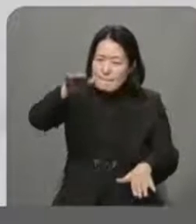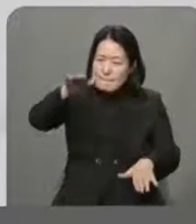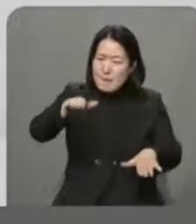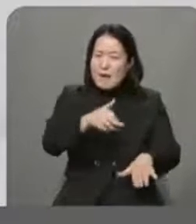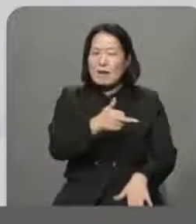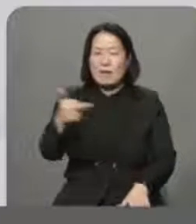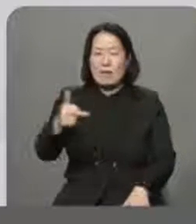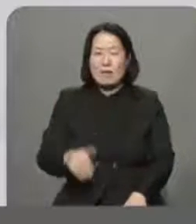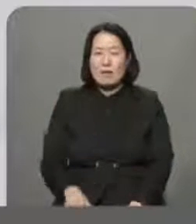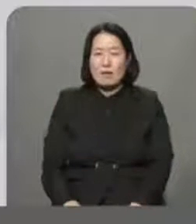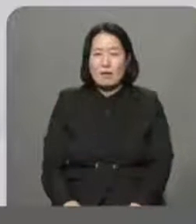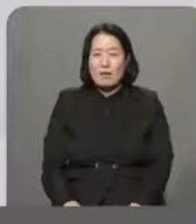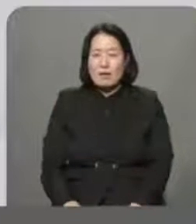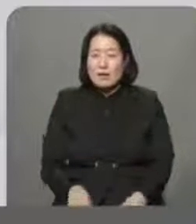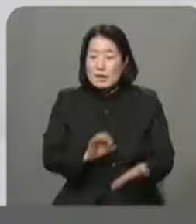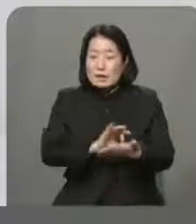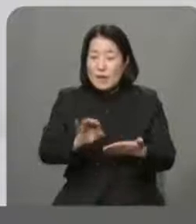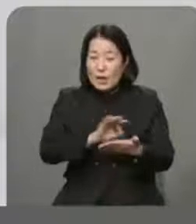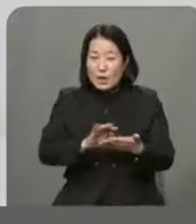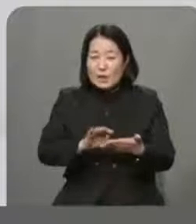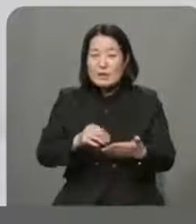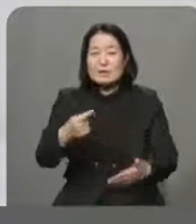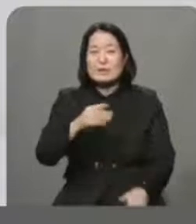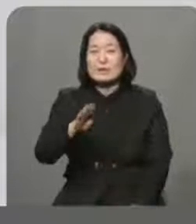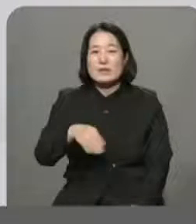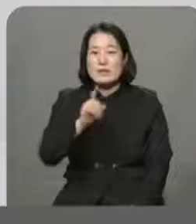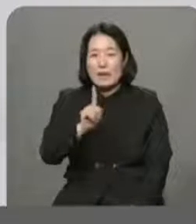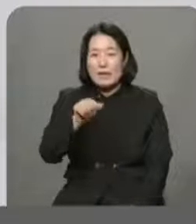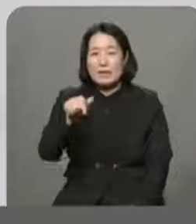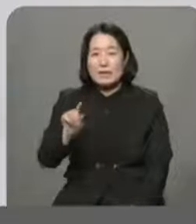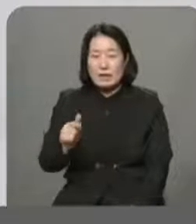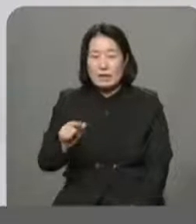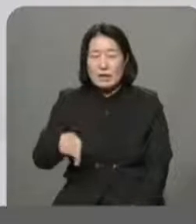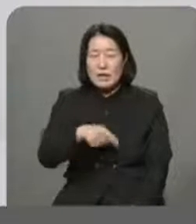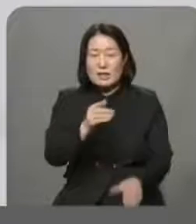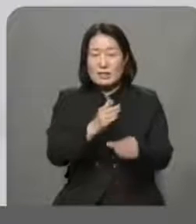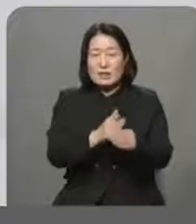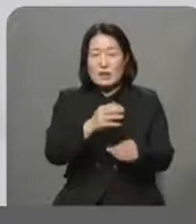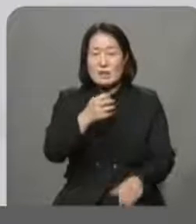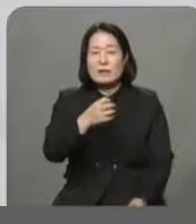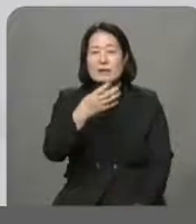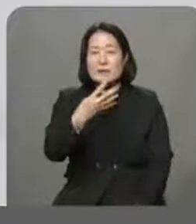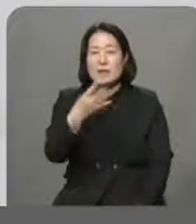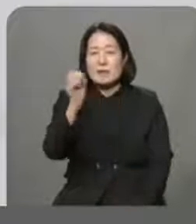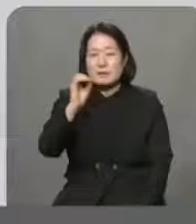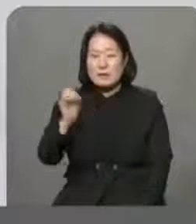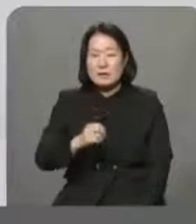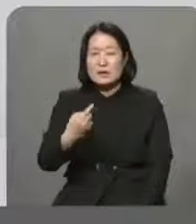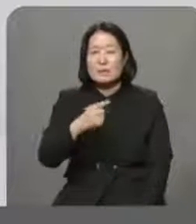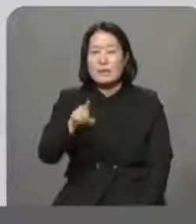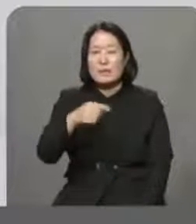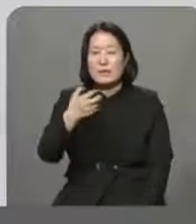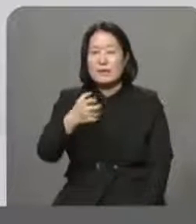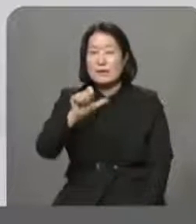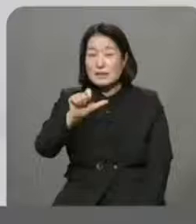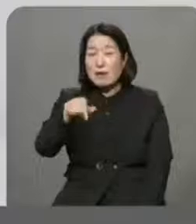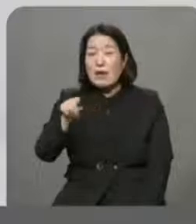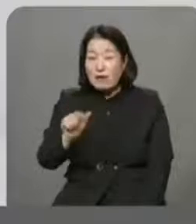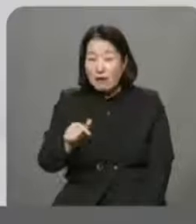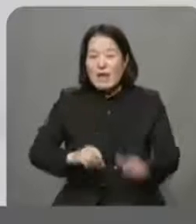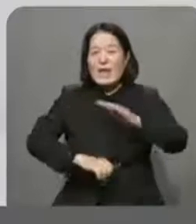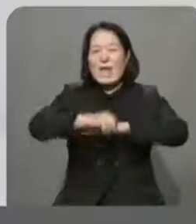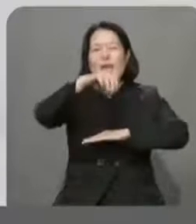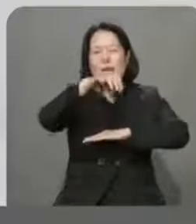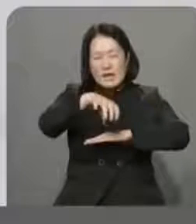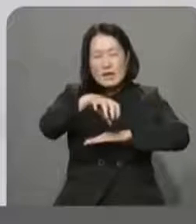큽니다 누적 이용건수의 경우 모두 1400 한 건으로 84% 인천 100일은 5